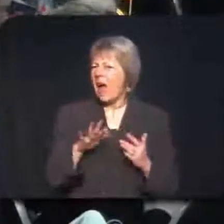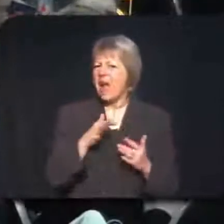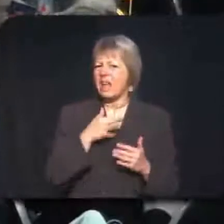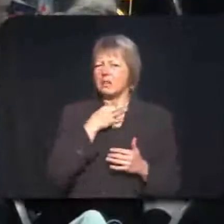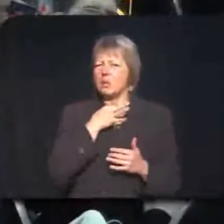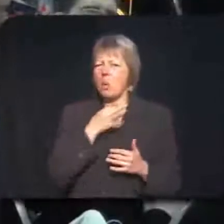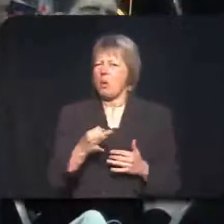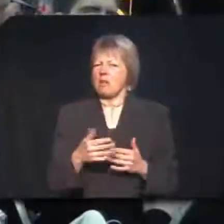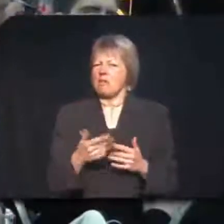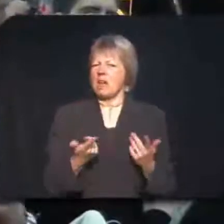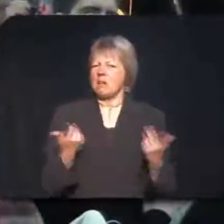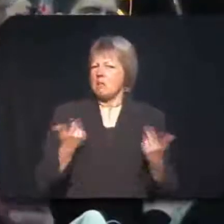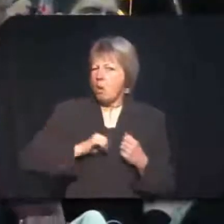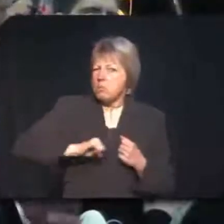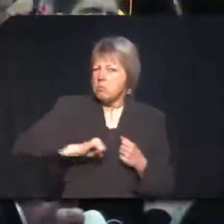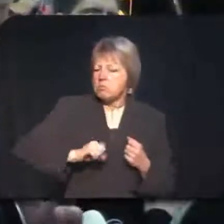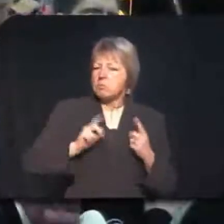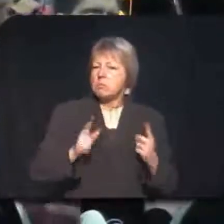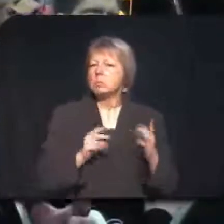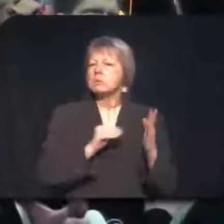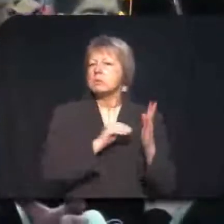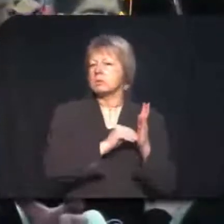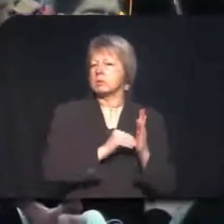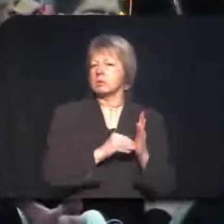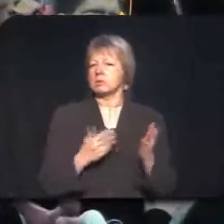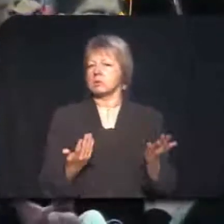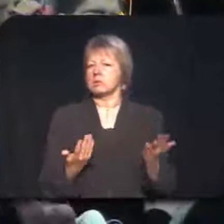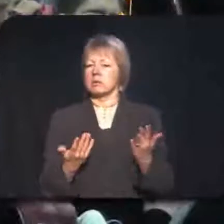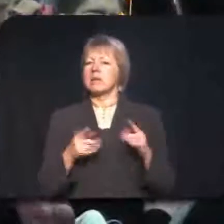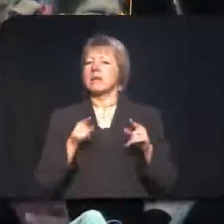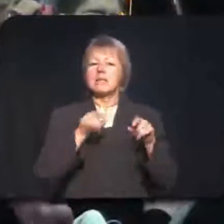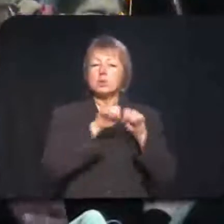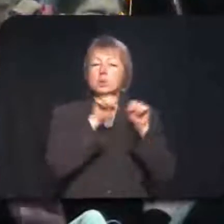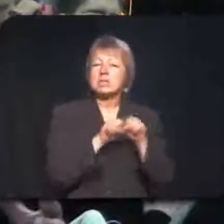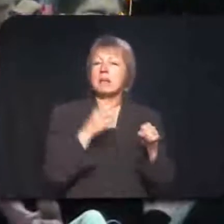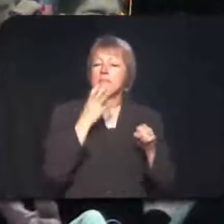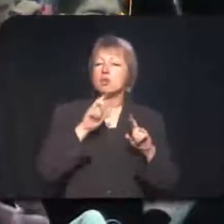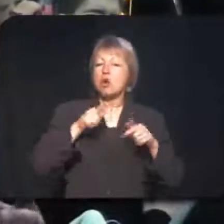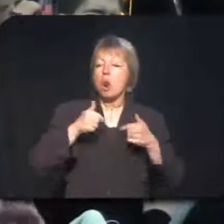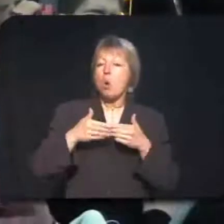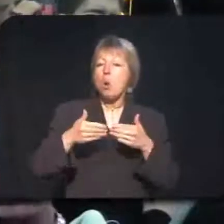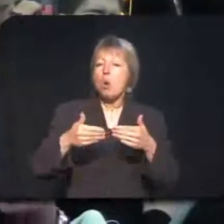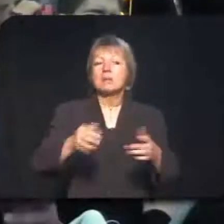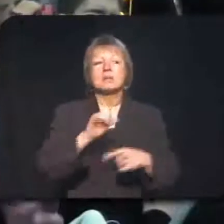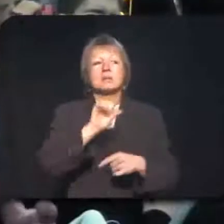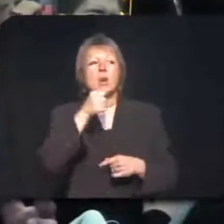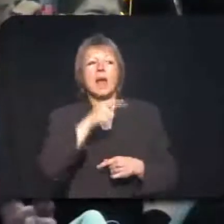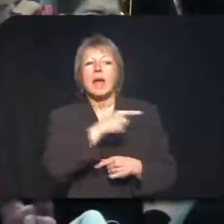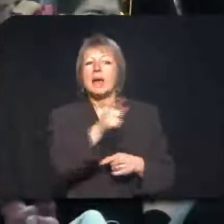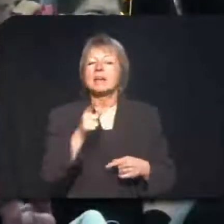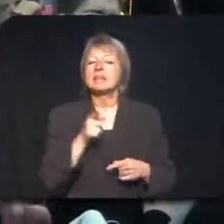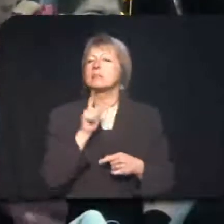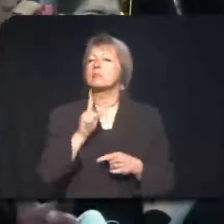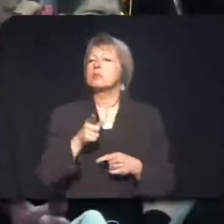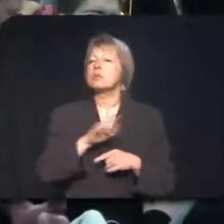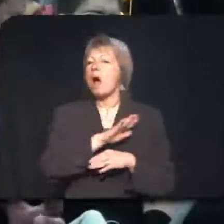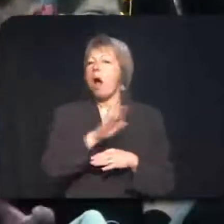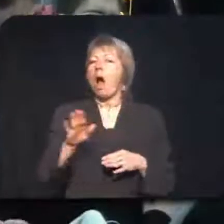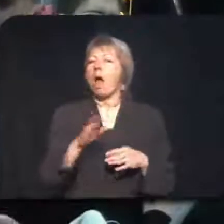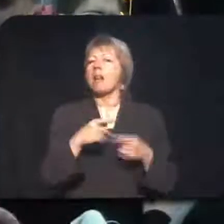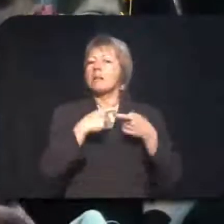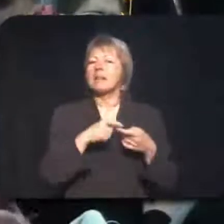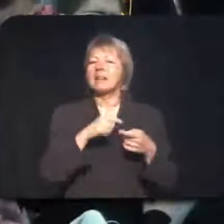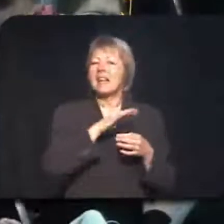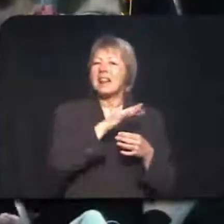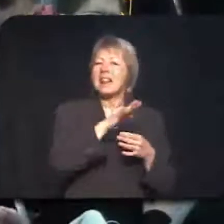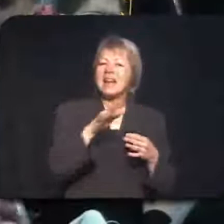wenn man man muss ja bevor man überhaupt loslegen kann mit dem System erstmal alle Partei Mitglieder in der bundeskiste gewissermaßen verifizieren